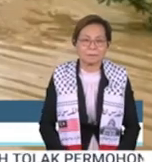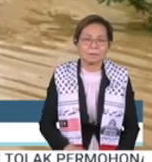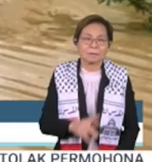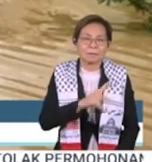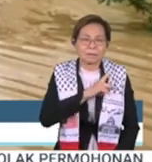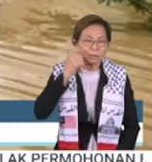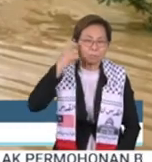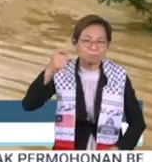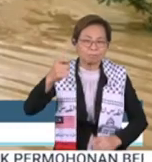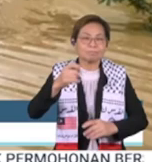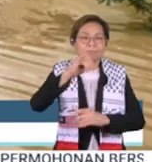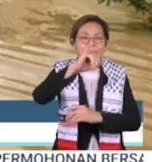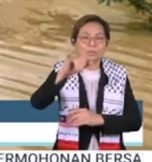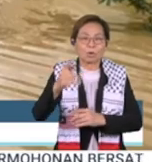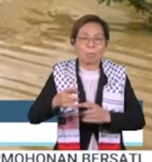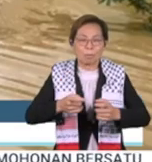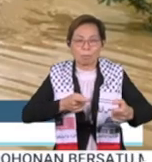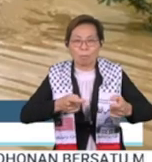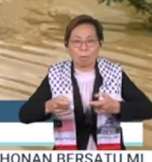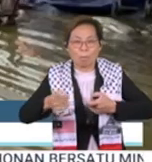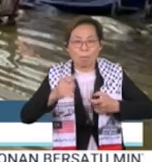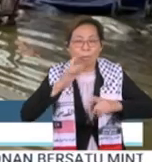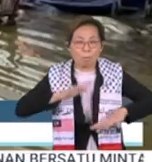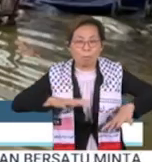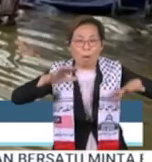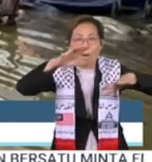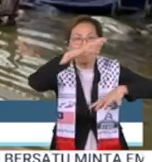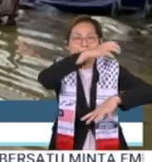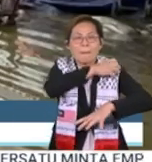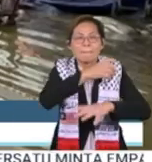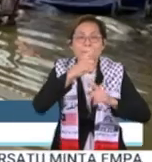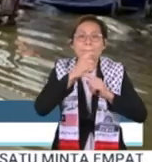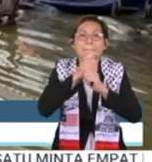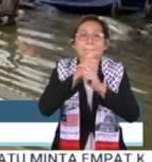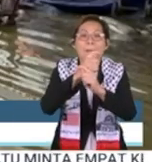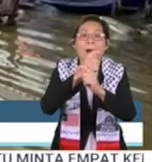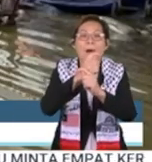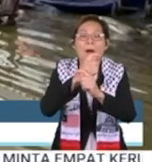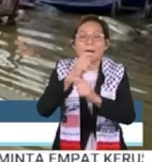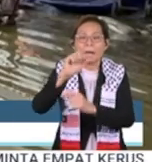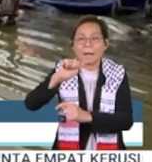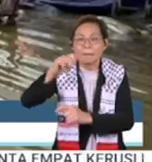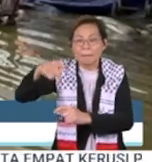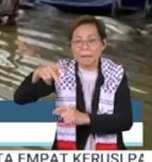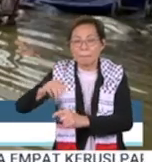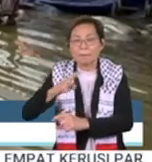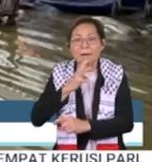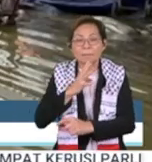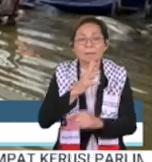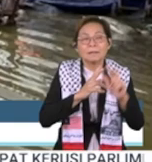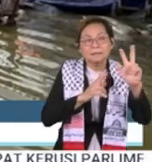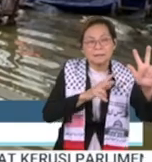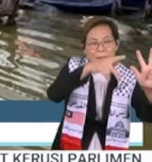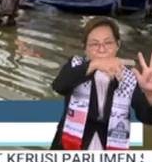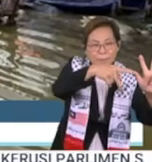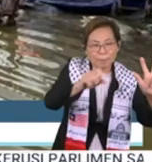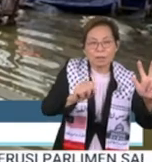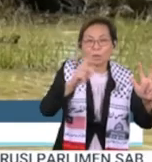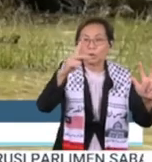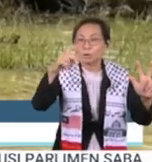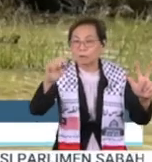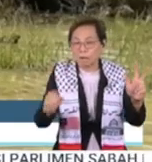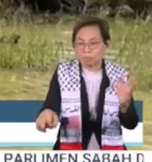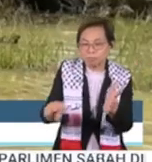Ketua Sekretariat Jawatankuasa Pengurusan Bencana APM Kedah, Major Pertahanan Awam Muhammad Suhaimi Muhammad Zain berkata, 3 PPS di daerah Kota